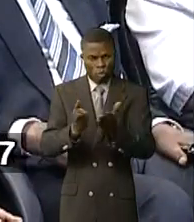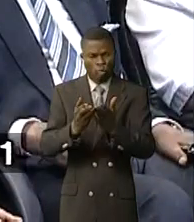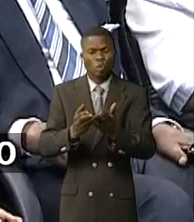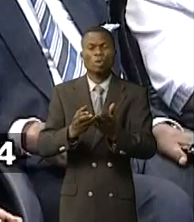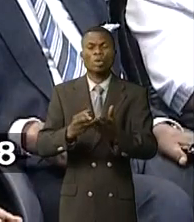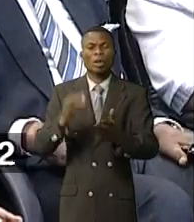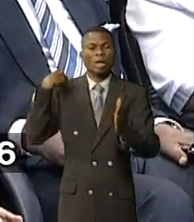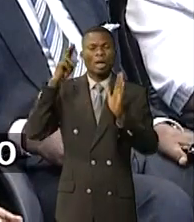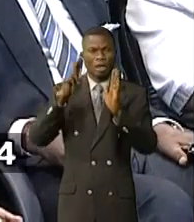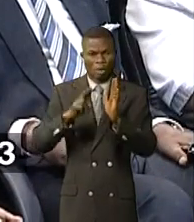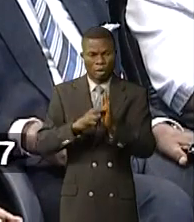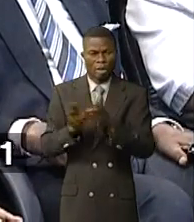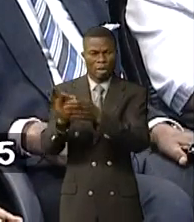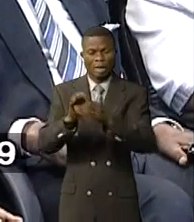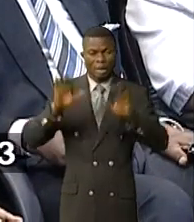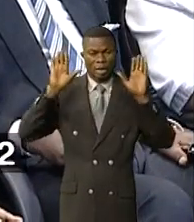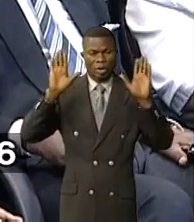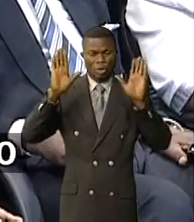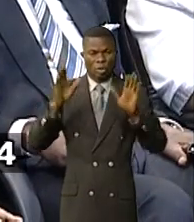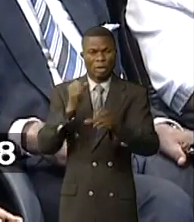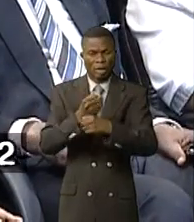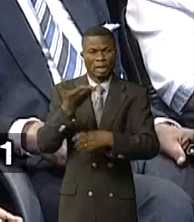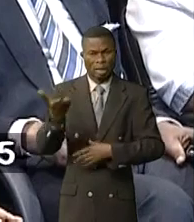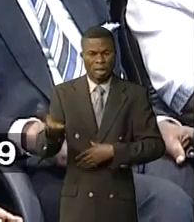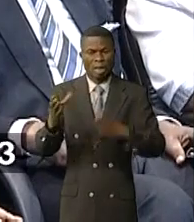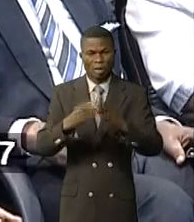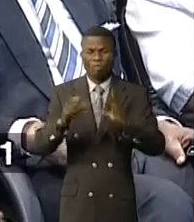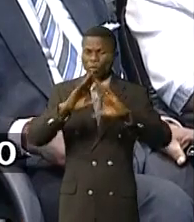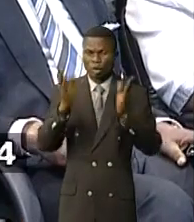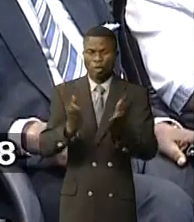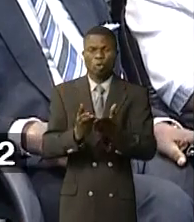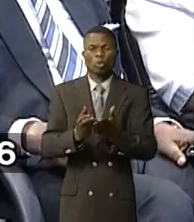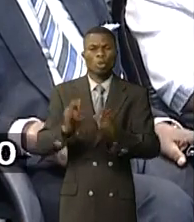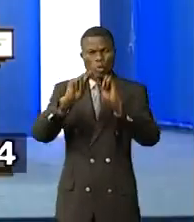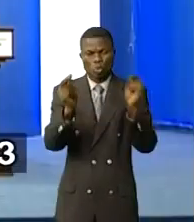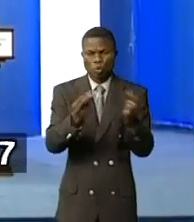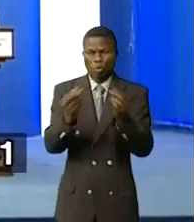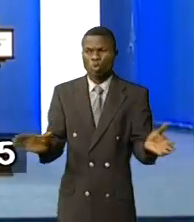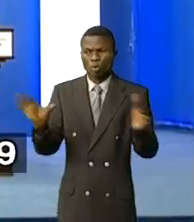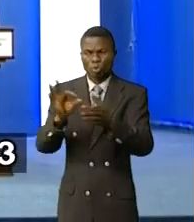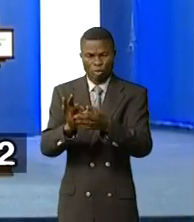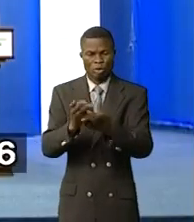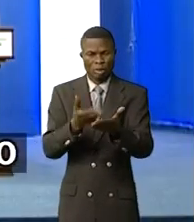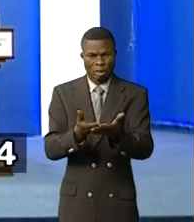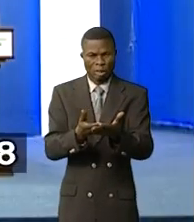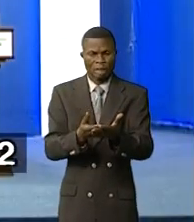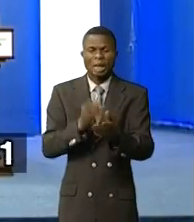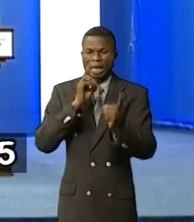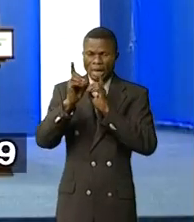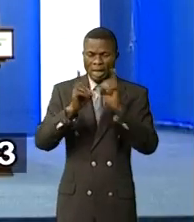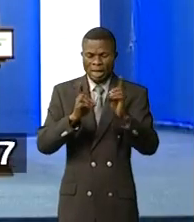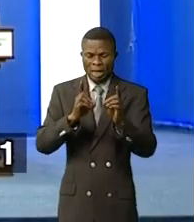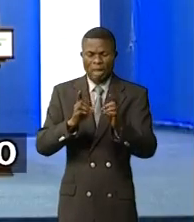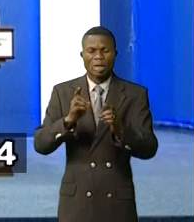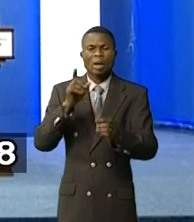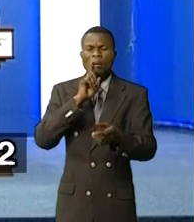a un gouvernement de l'Union sacrée qui a été mis en place avec toutes les forces qui ont été consultées. Alors un dialogue pour parler